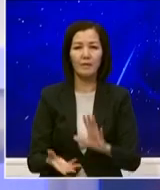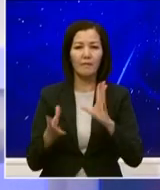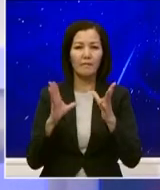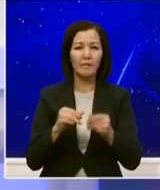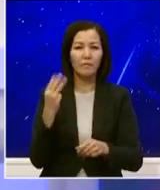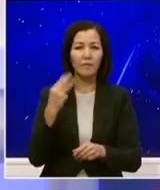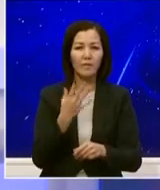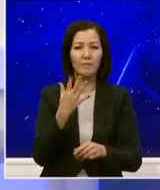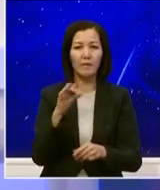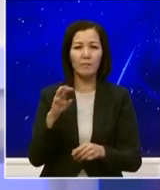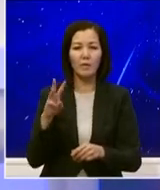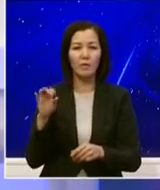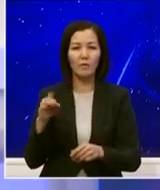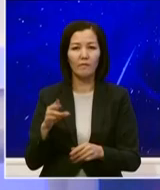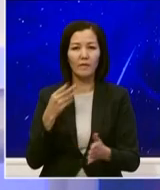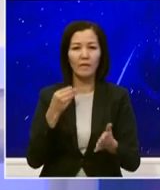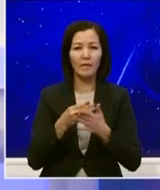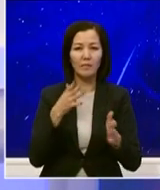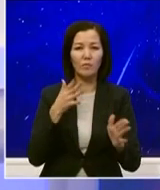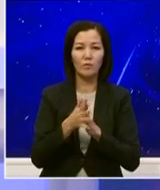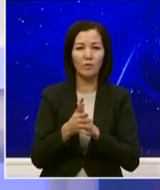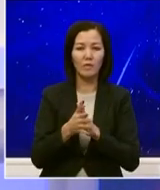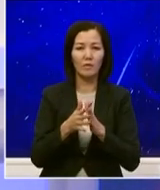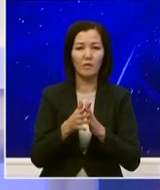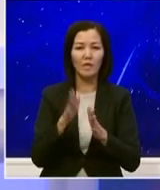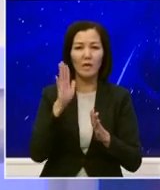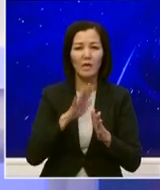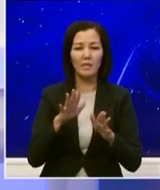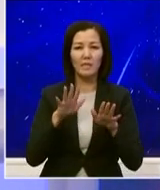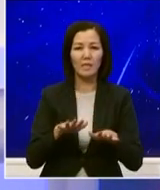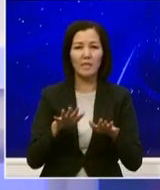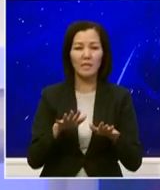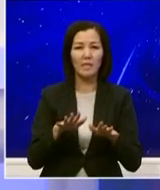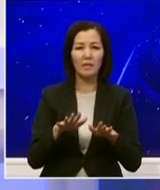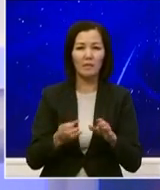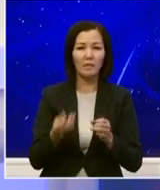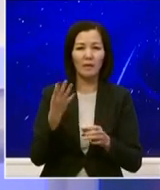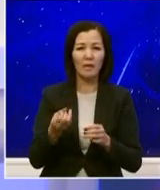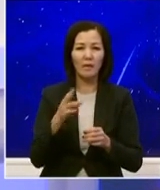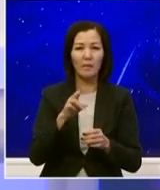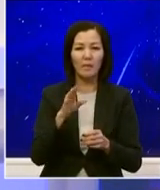Почти 35 миллионов тенге оценили ущерб от стихийной свалки нефтеотходов